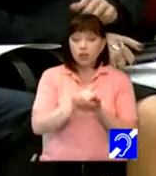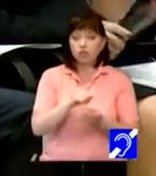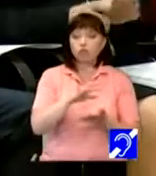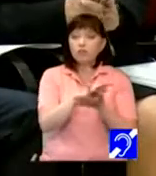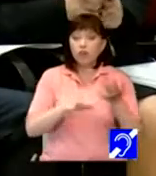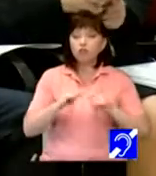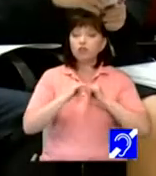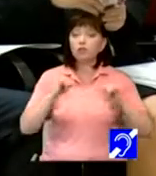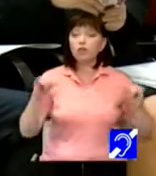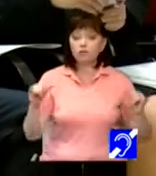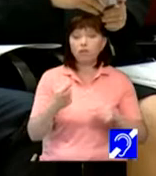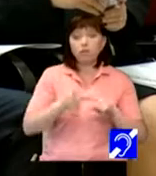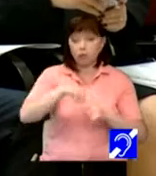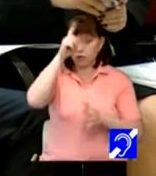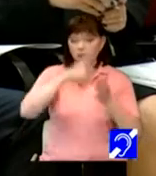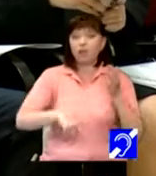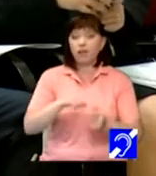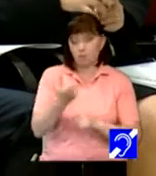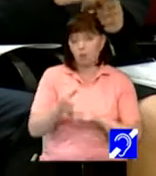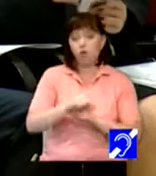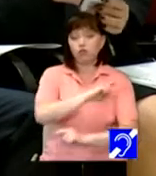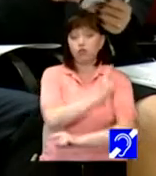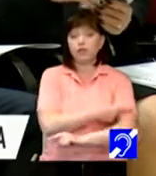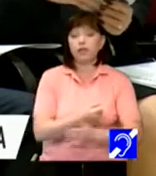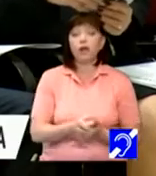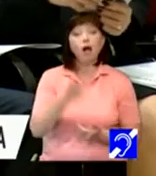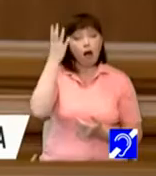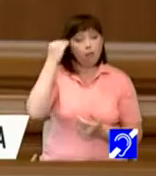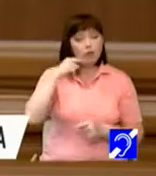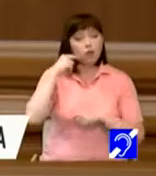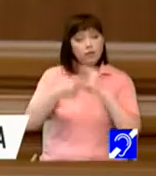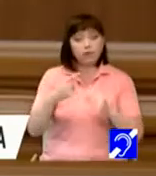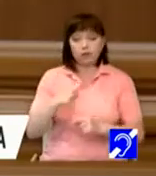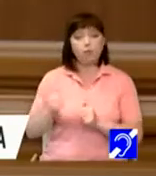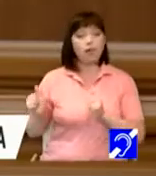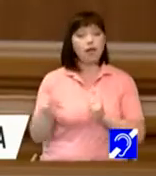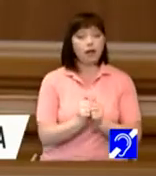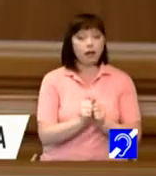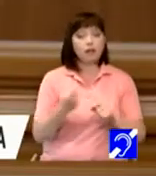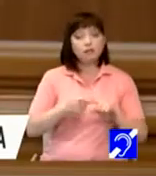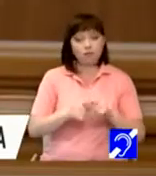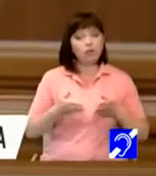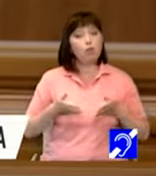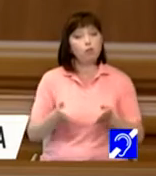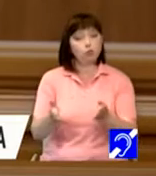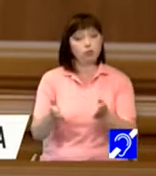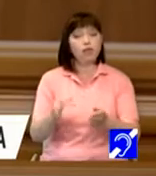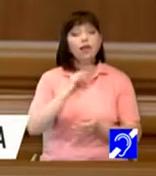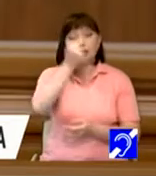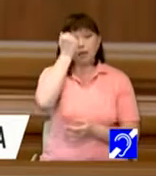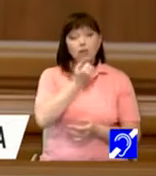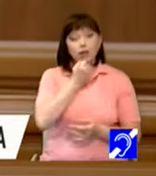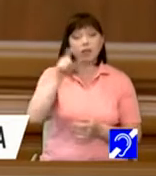care credem cu tărie. România ne-a fost mereu aproape pe acest drum și